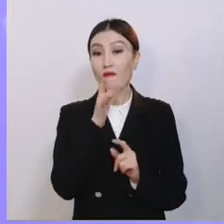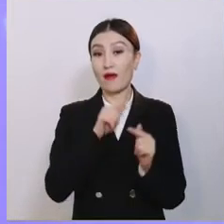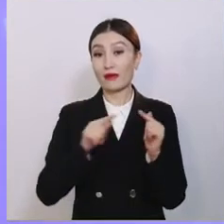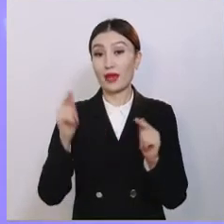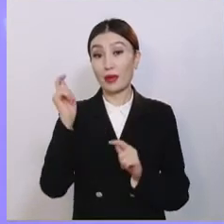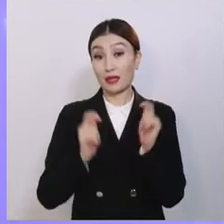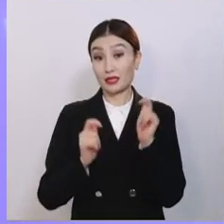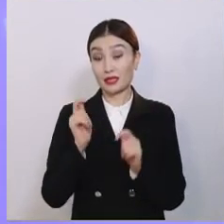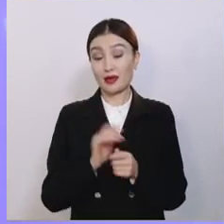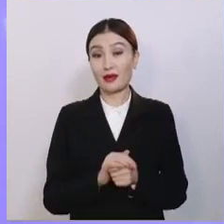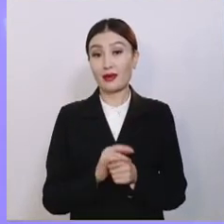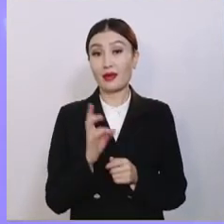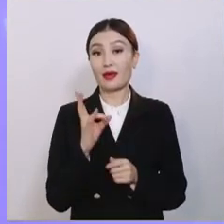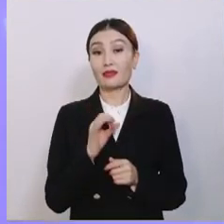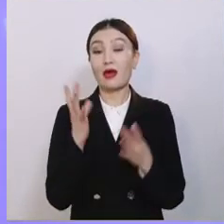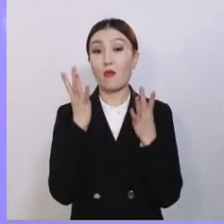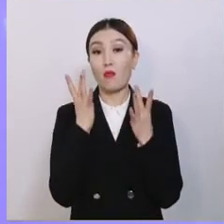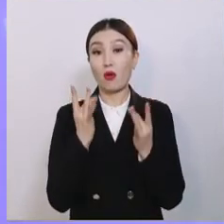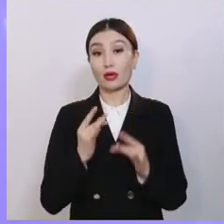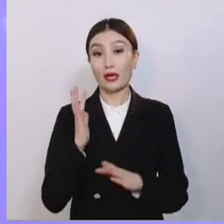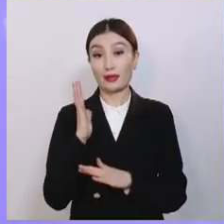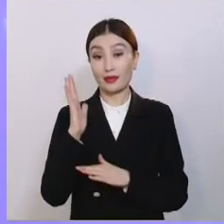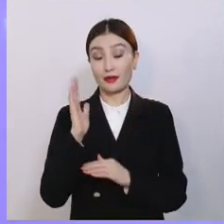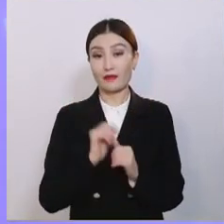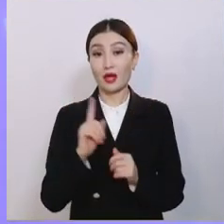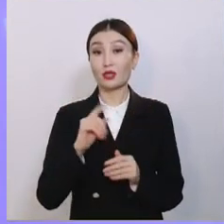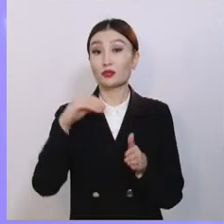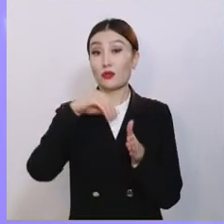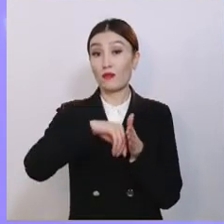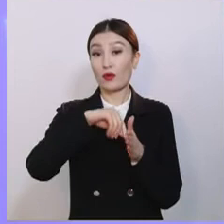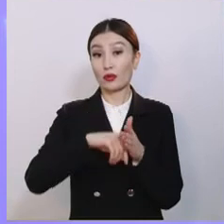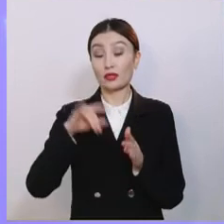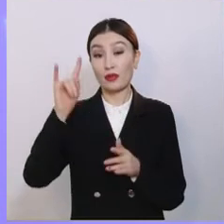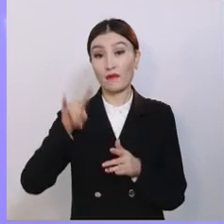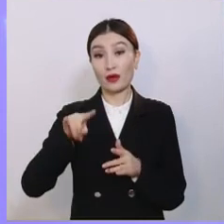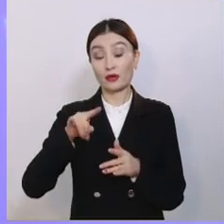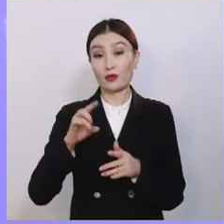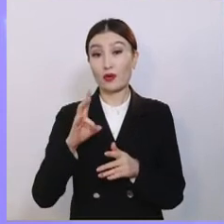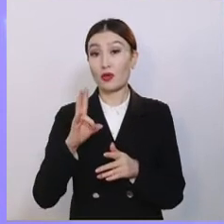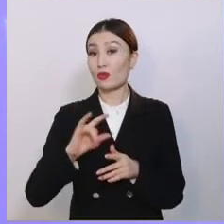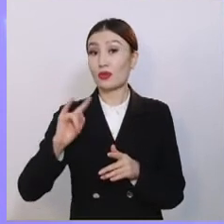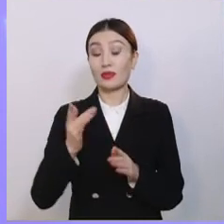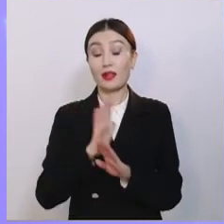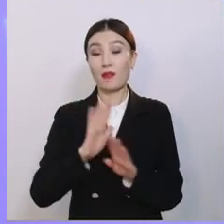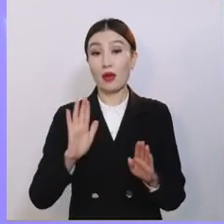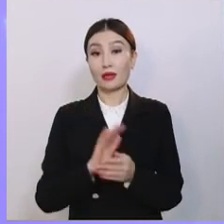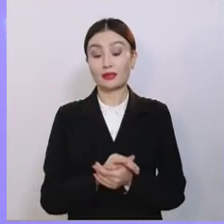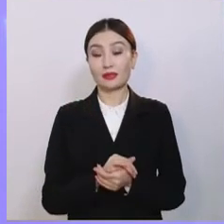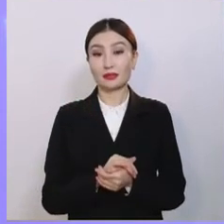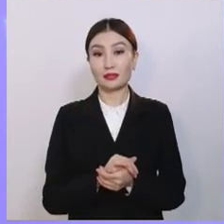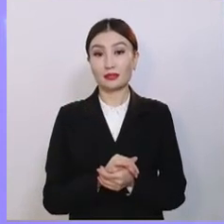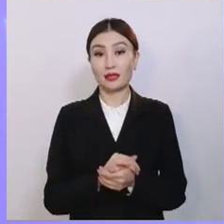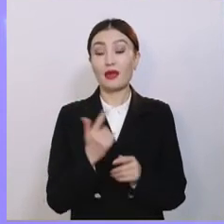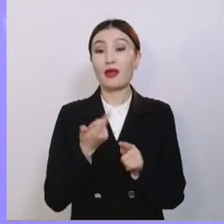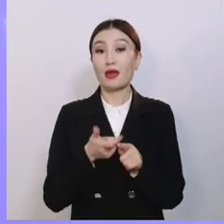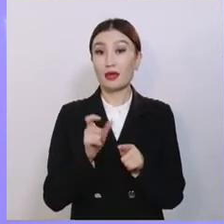дождя? На мокрое дерево. Что входит в окно, но не ломает его?